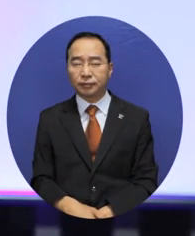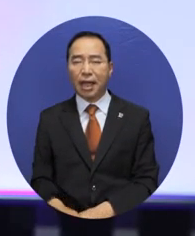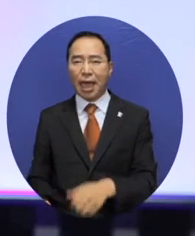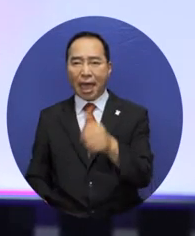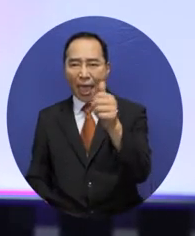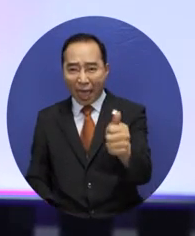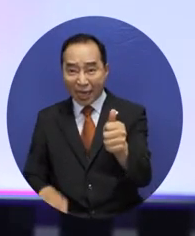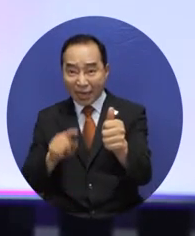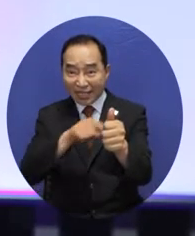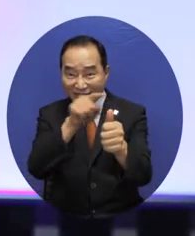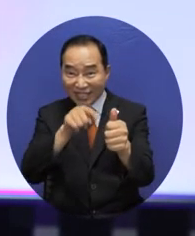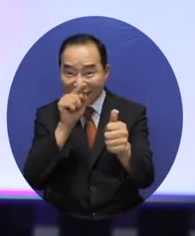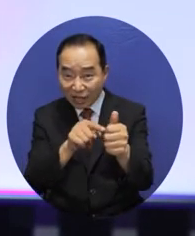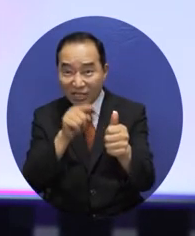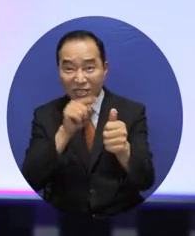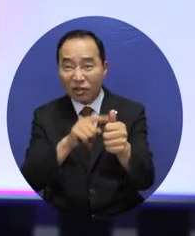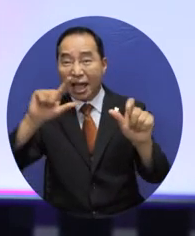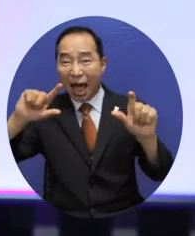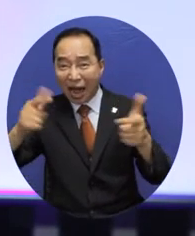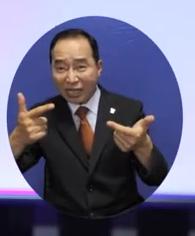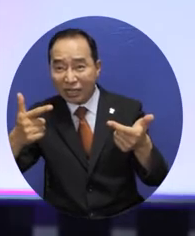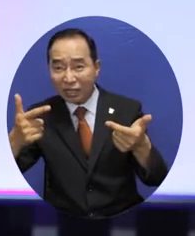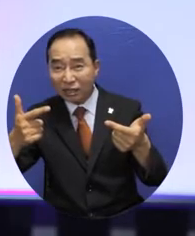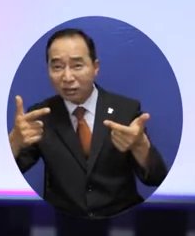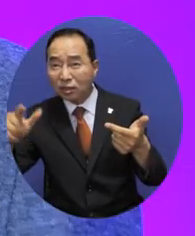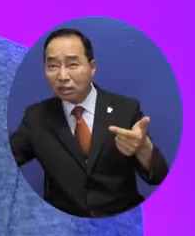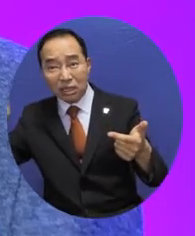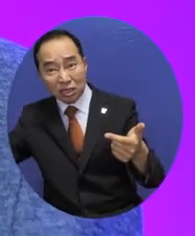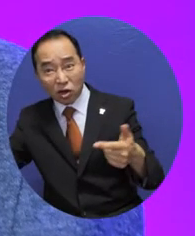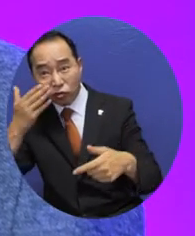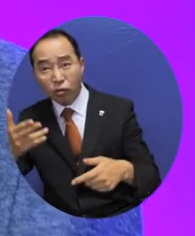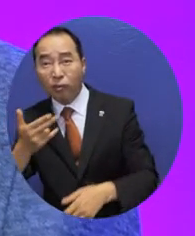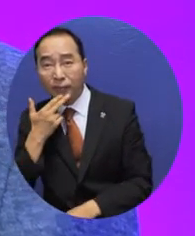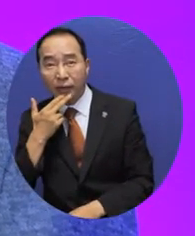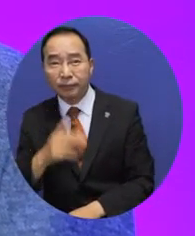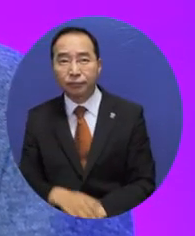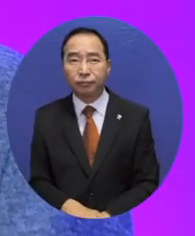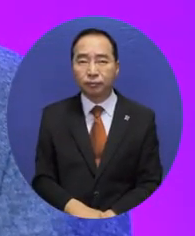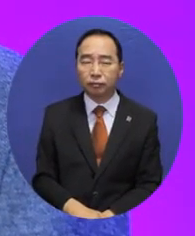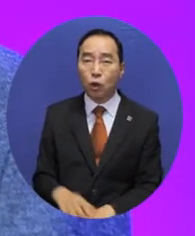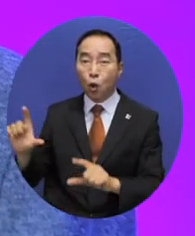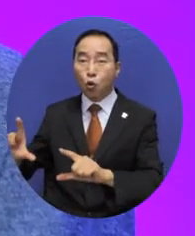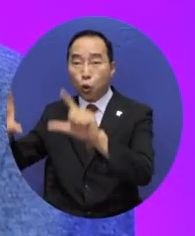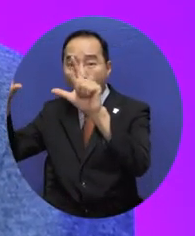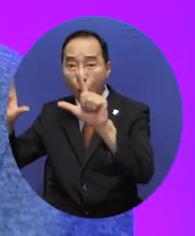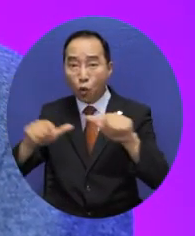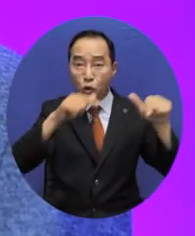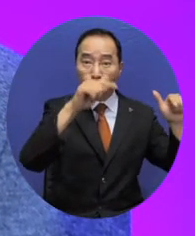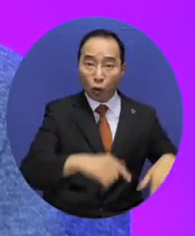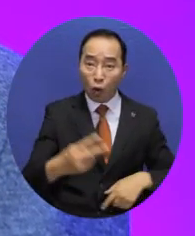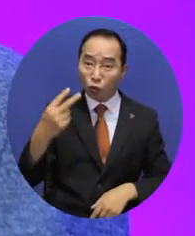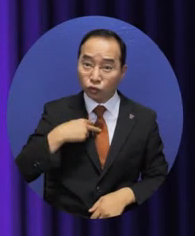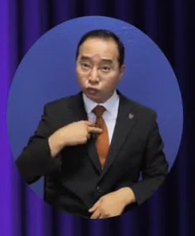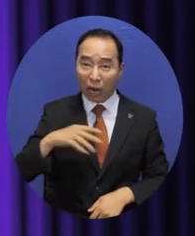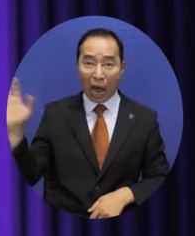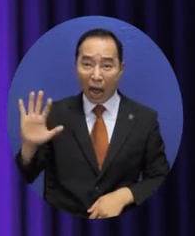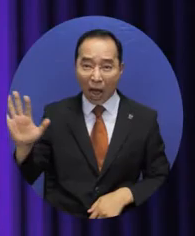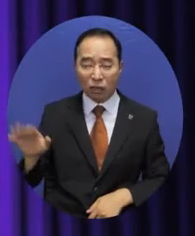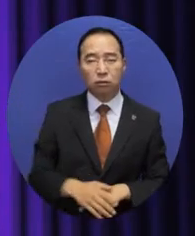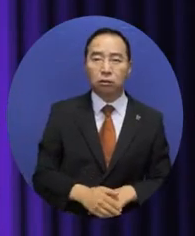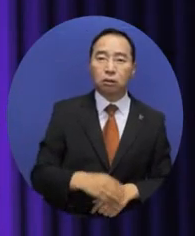이데아인 동시에 그림자, 진린 동시에 허위, 동쪽인 동시에 서쪽, 이것은 모순이라 이거죠.